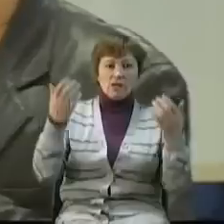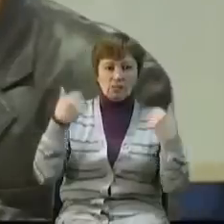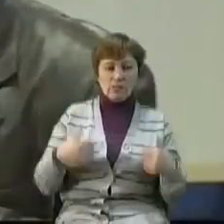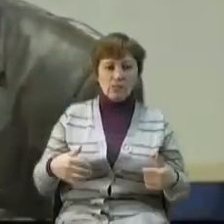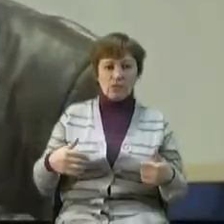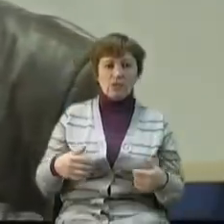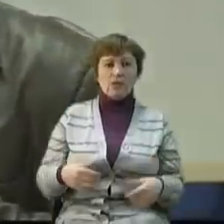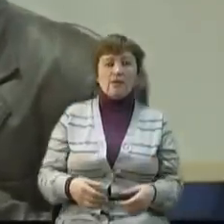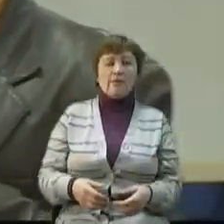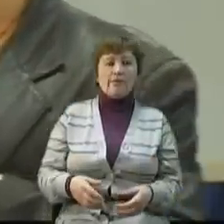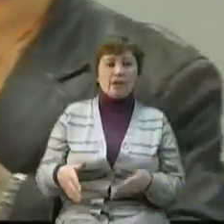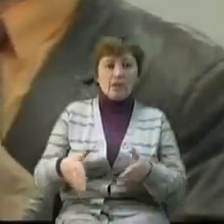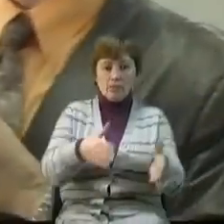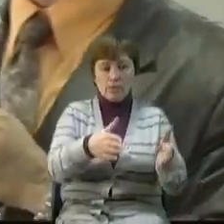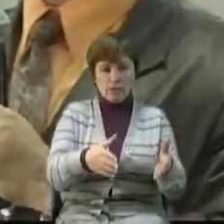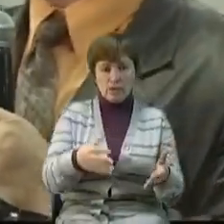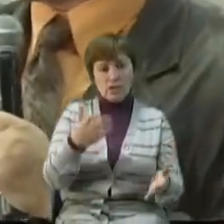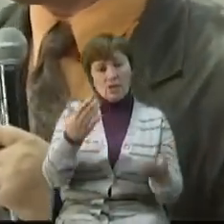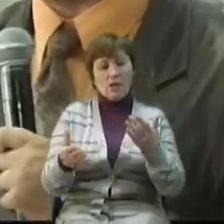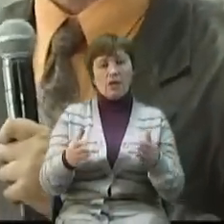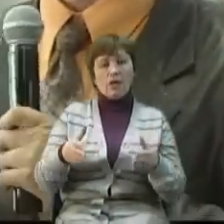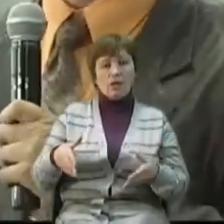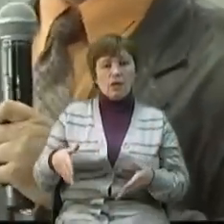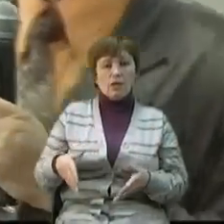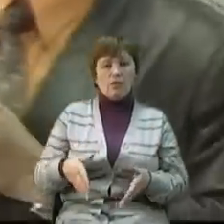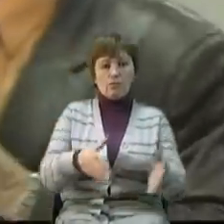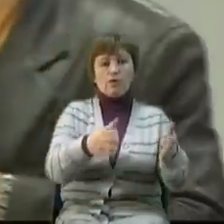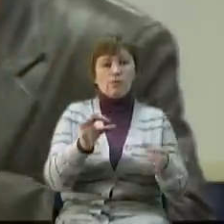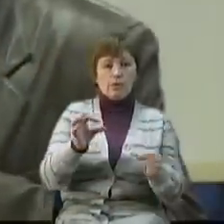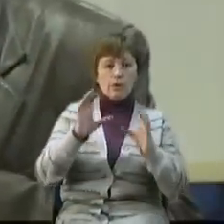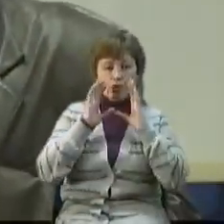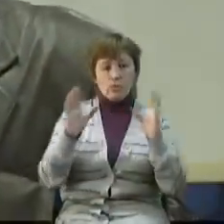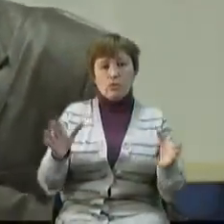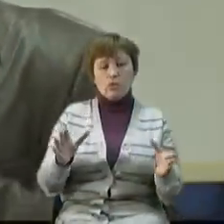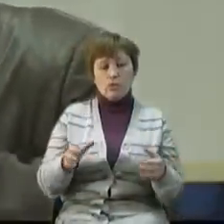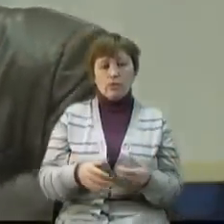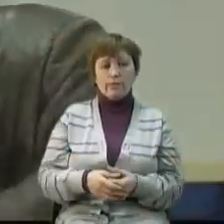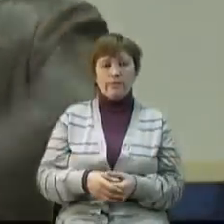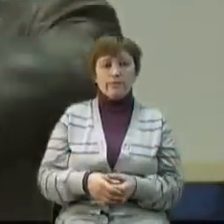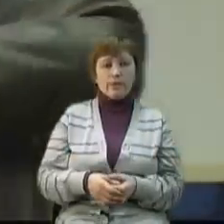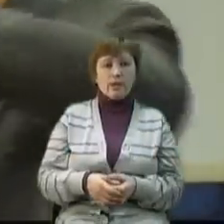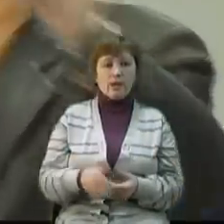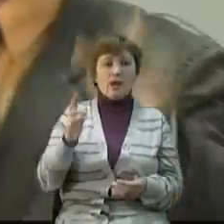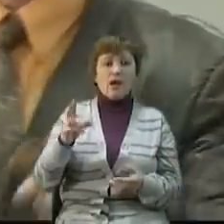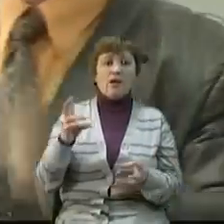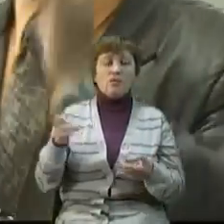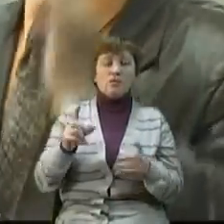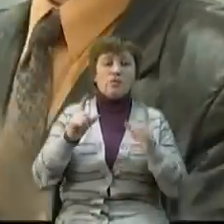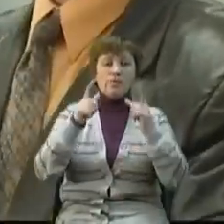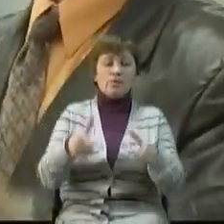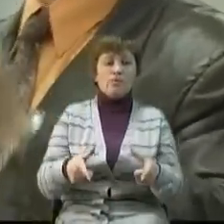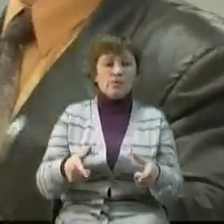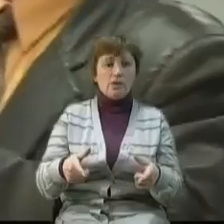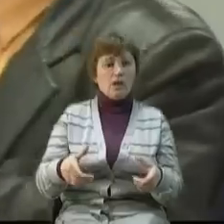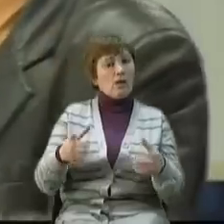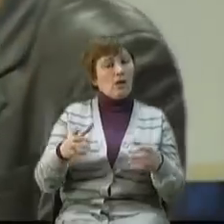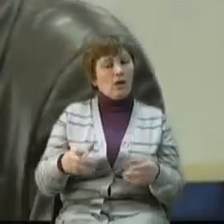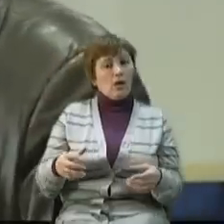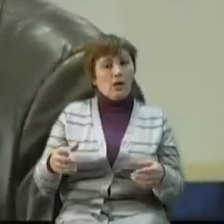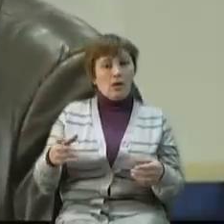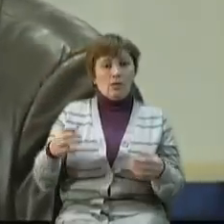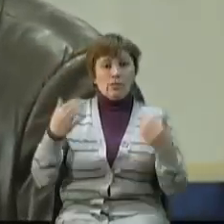путь по духу. То, что говорит Бог, говорит Слово Божье. Вот так надо поступить, а плоть говорит другое. И очень часто